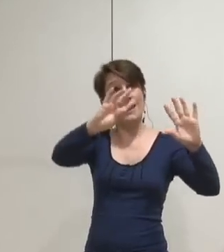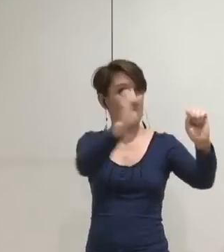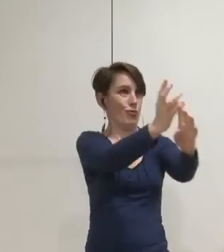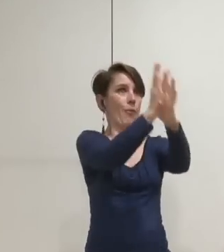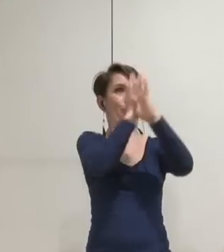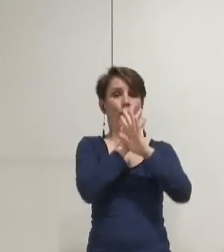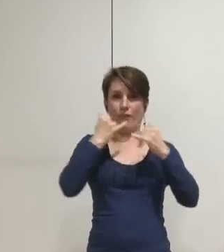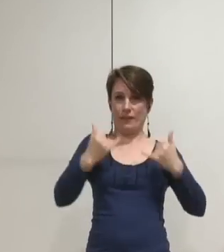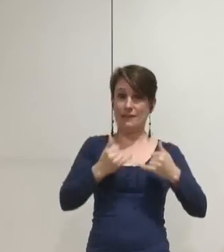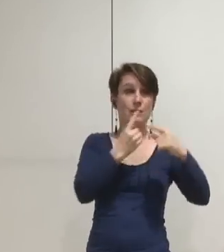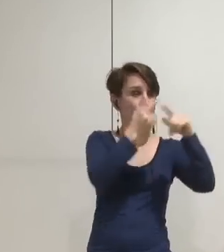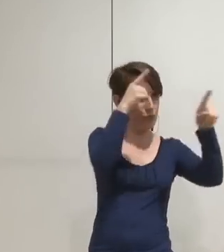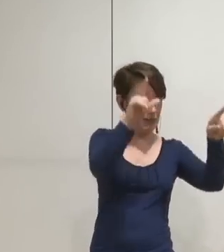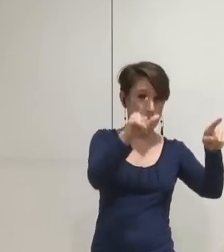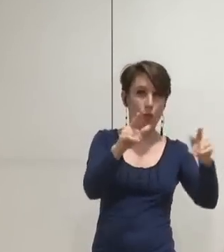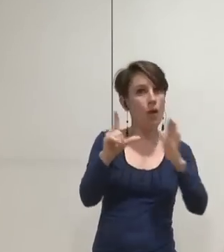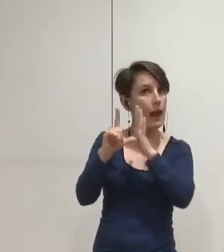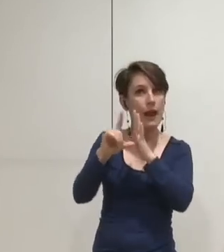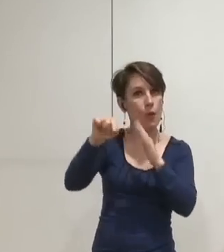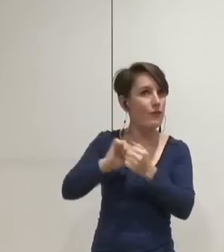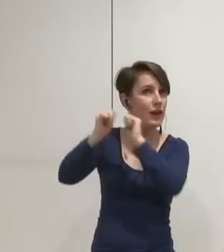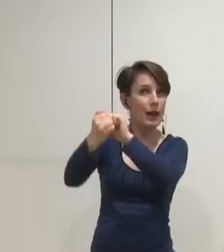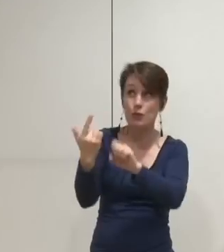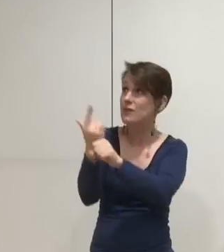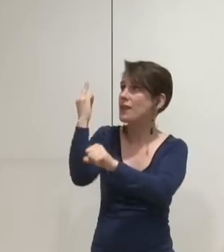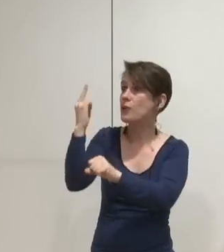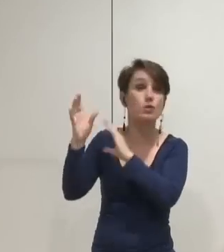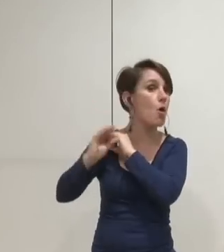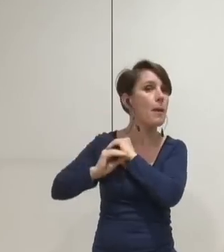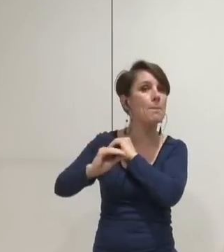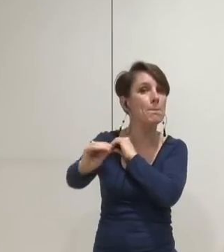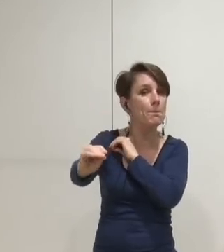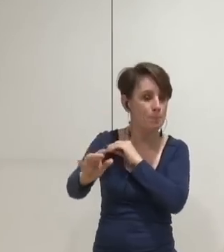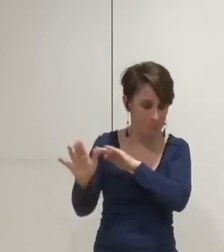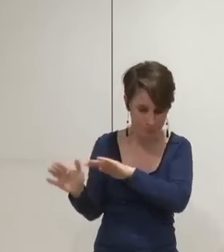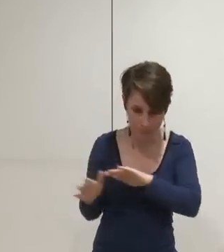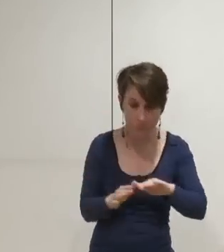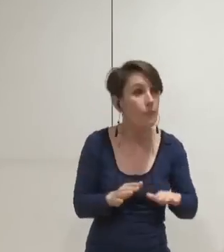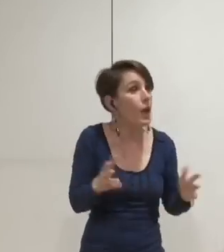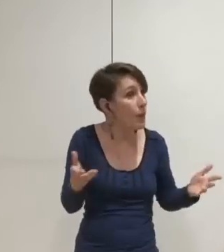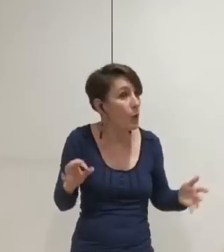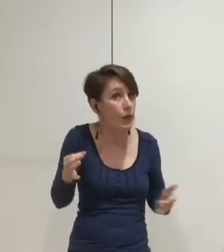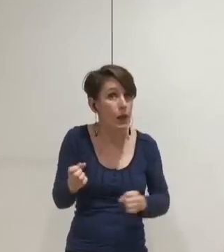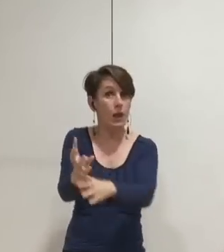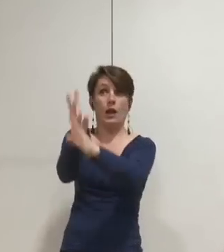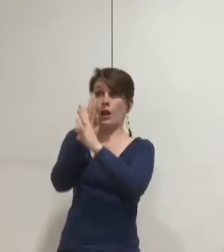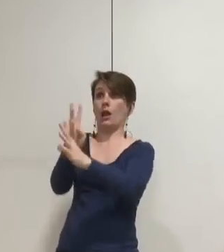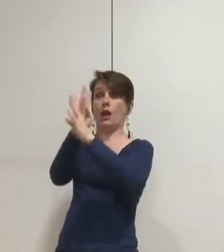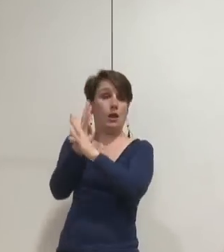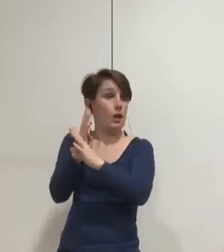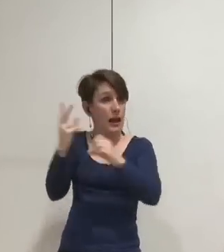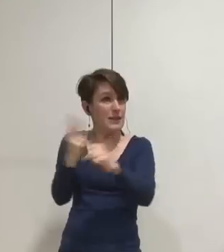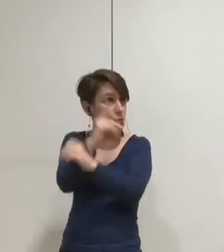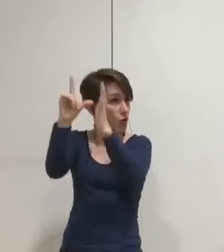depuis 2 ans ce qui n'a pas été le cas et euh concentre oui mais une mauvaise loi doit être